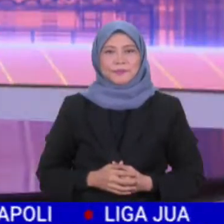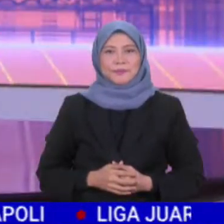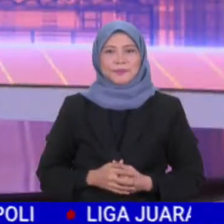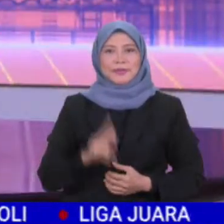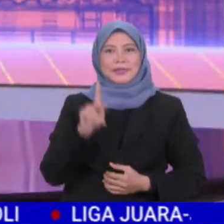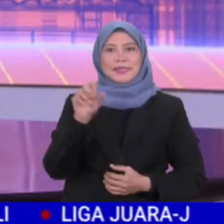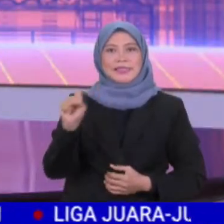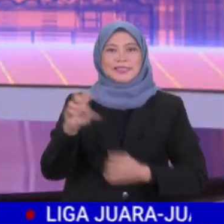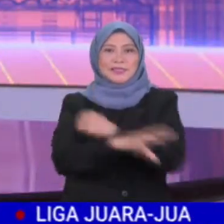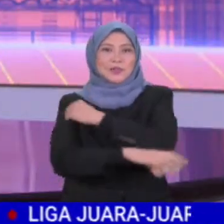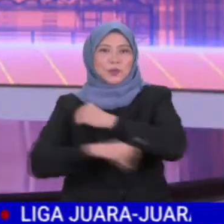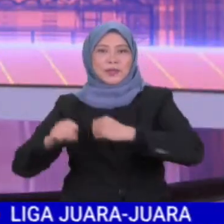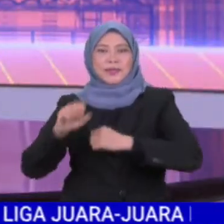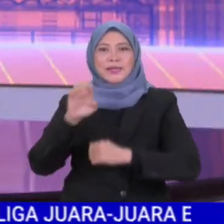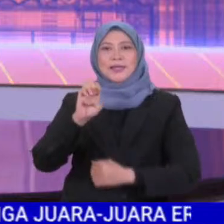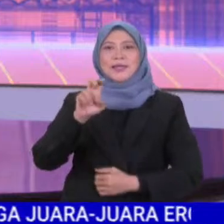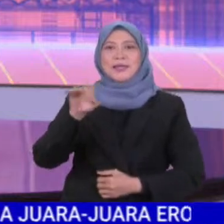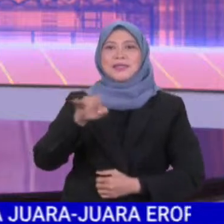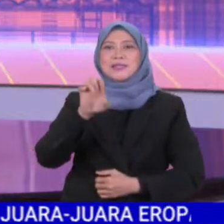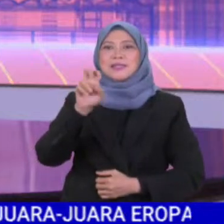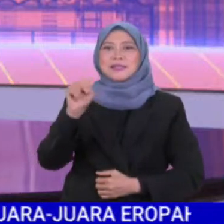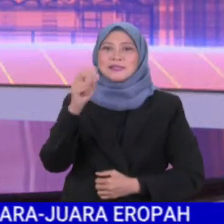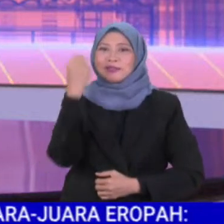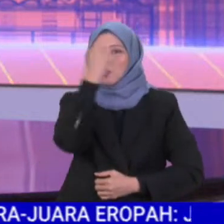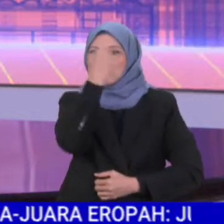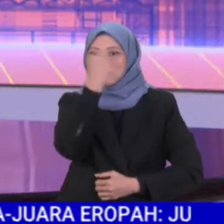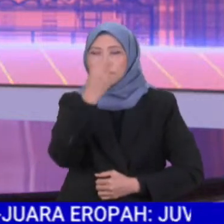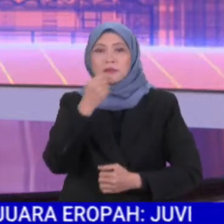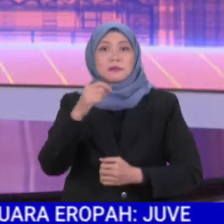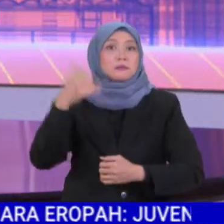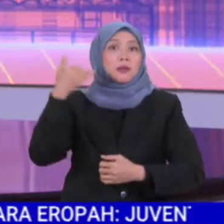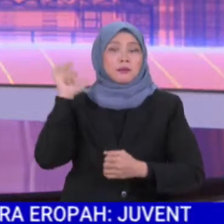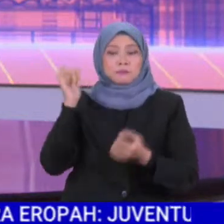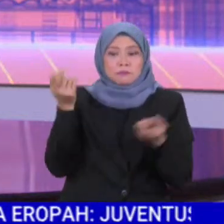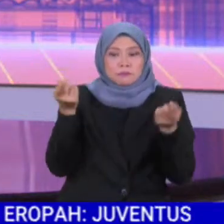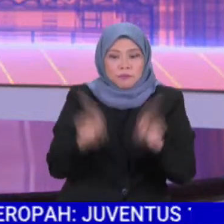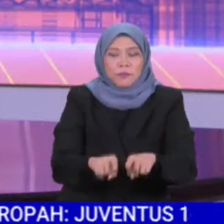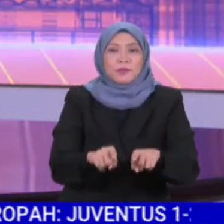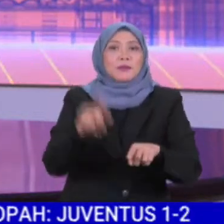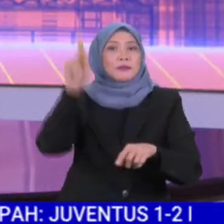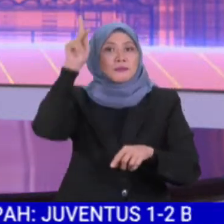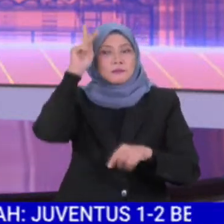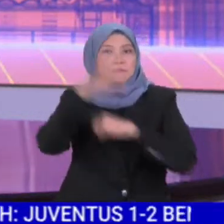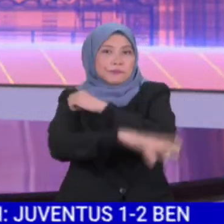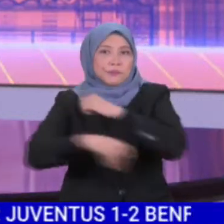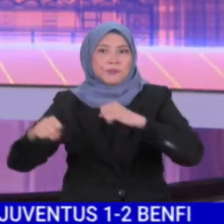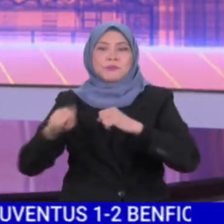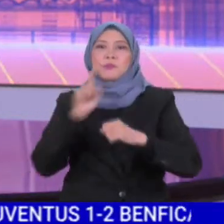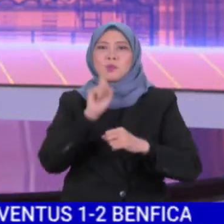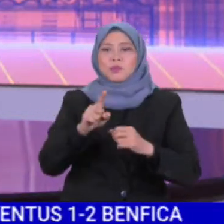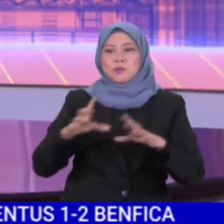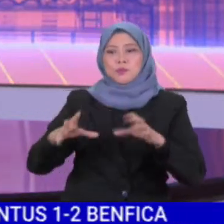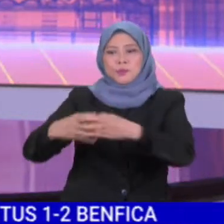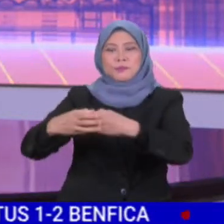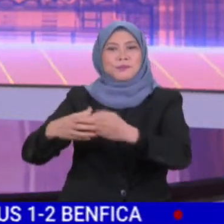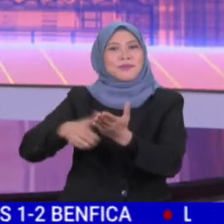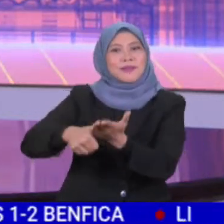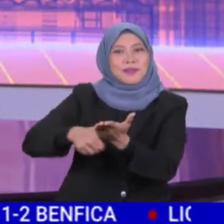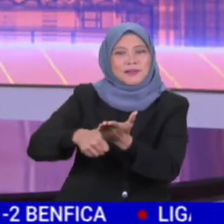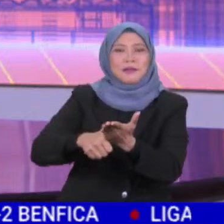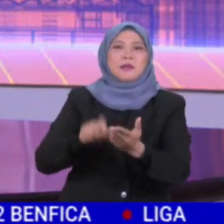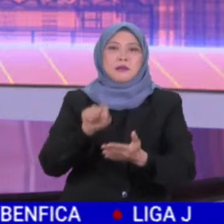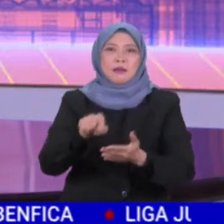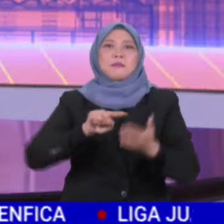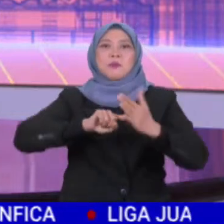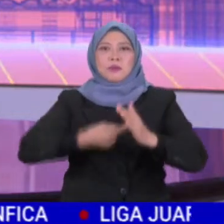Susulan kes culik ejen jualan kosmetik di Tumpat Kelantan kemarin, perselisihan fahaman antara geng pengedaran dadah dipercayai